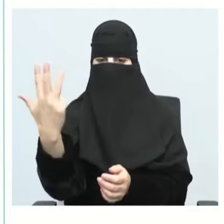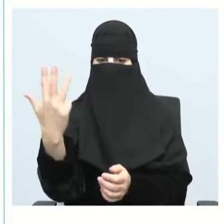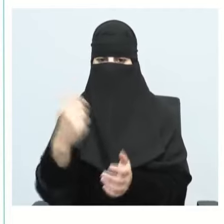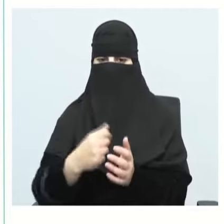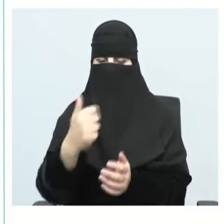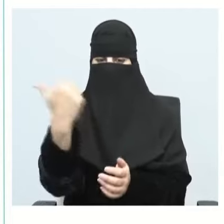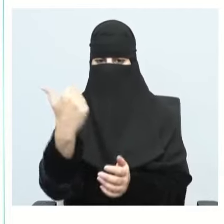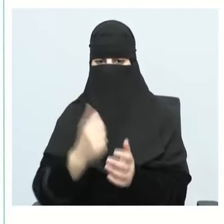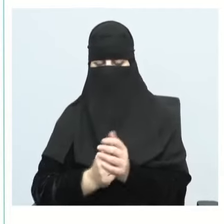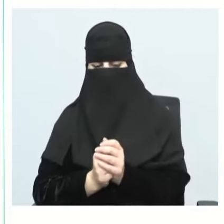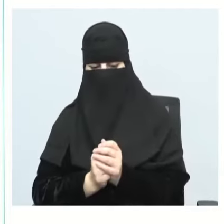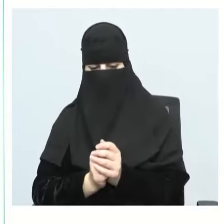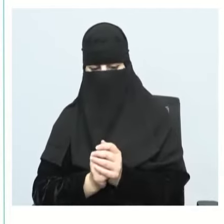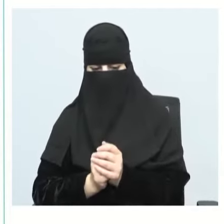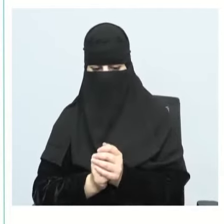6